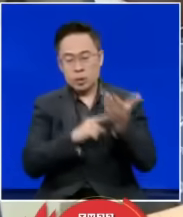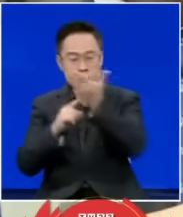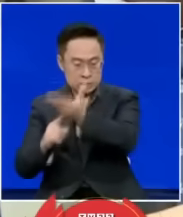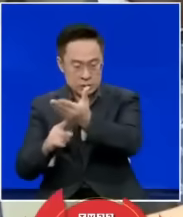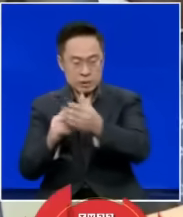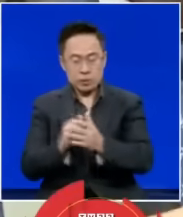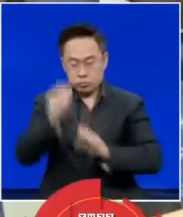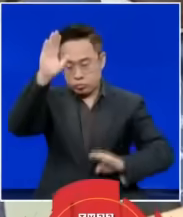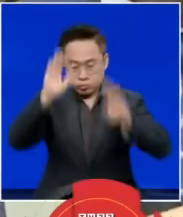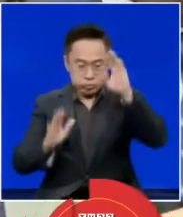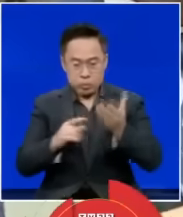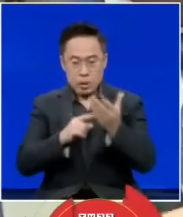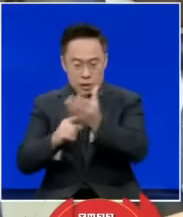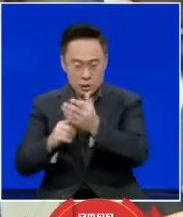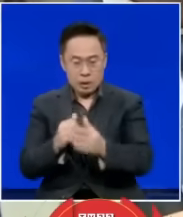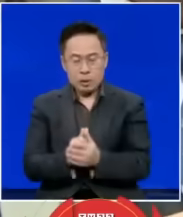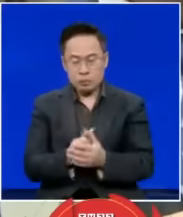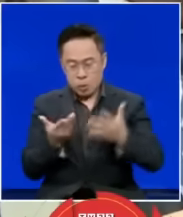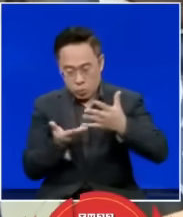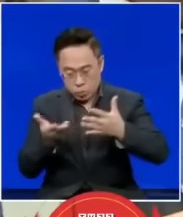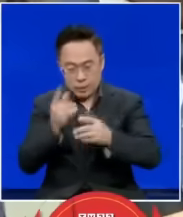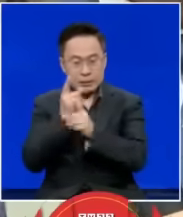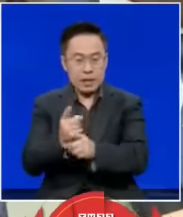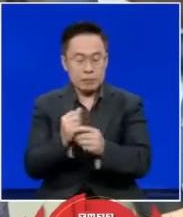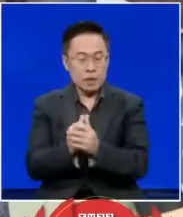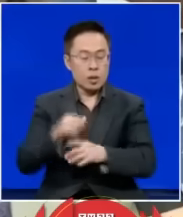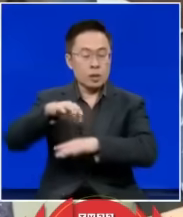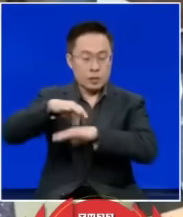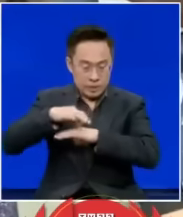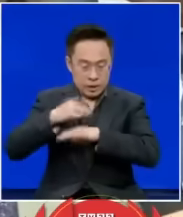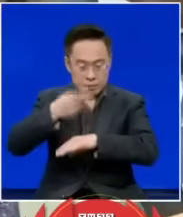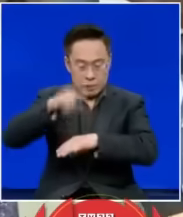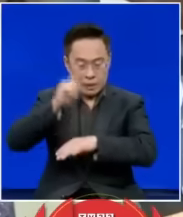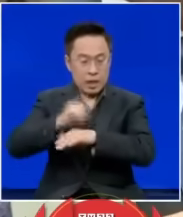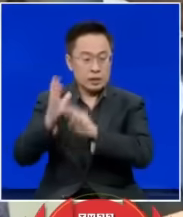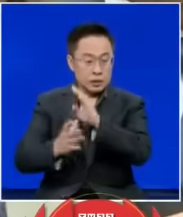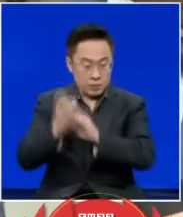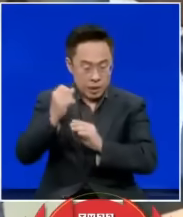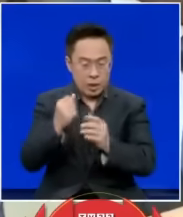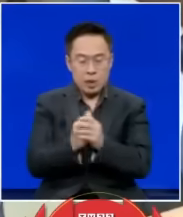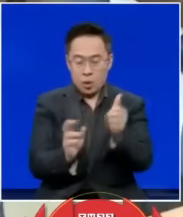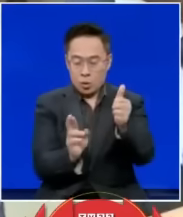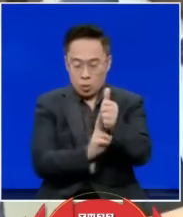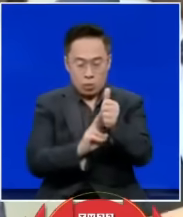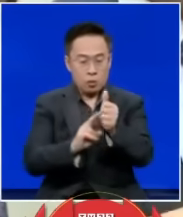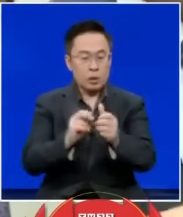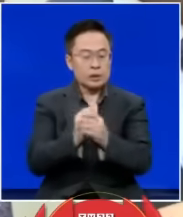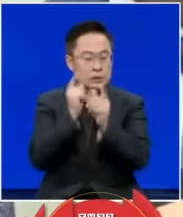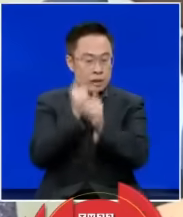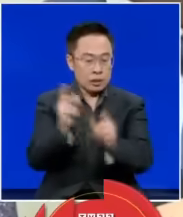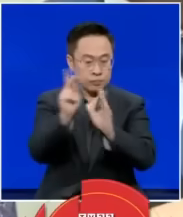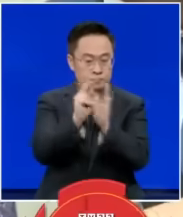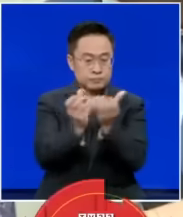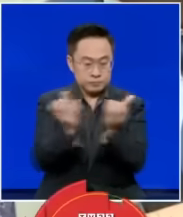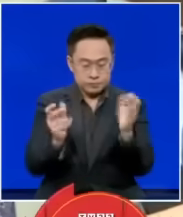พระกรุณาโปรดเกล้าโปรดกระหม่อมแต่งตั้งตามขั้นตอนและวาระการดำรงตำแหน่งของประธานสภาและรองประธานก็เป็นไปตามรัฐธรรมนูญและ